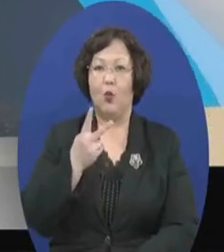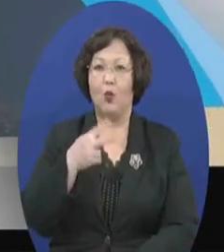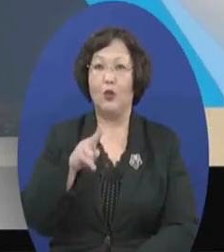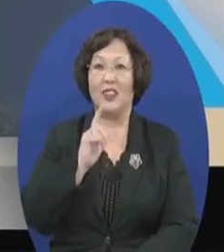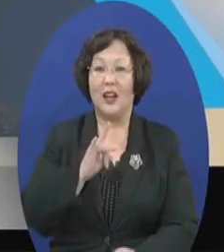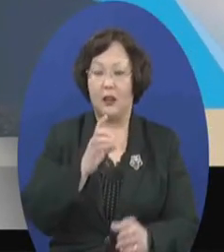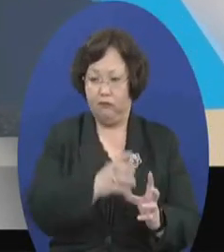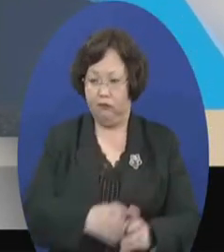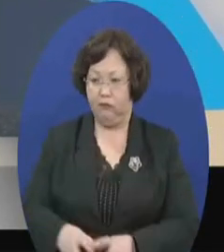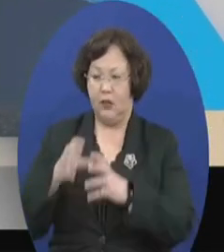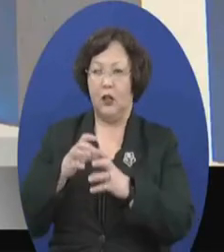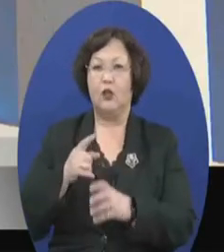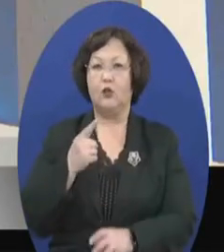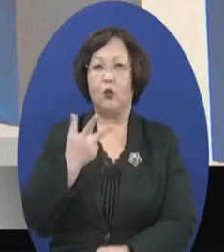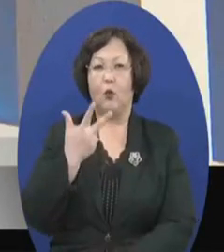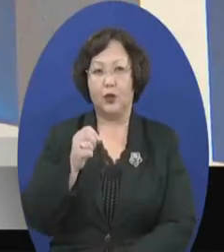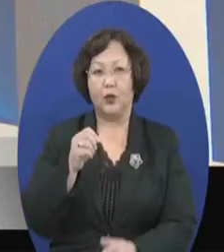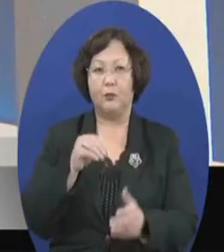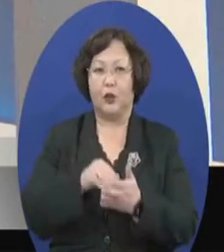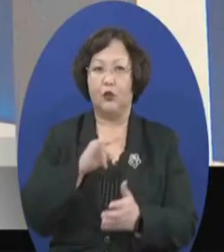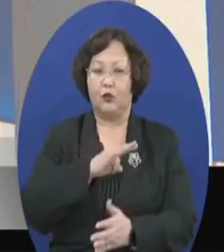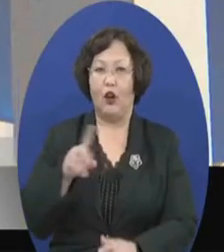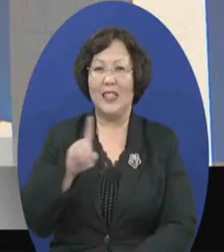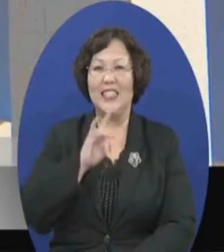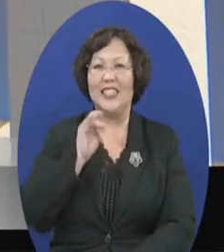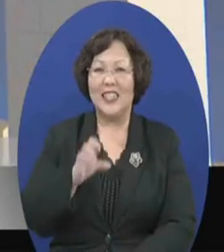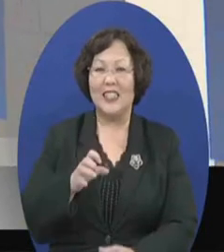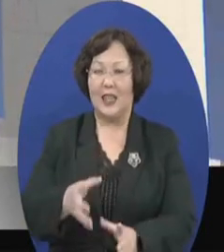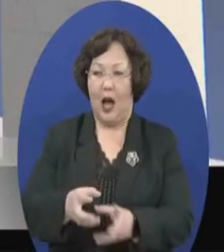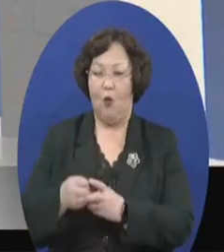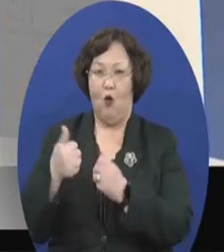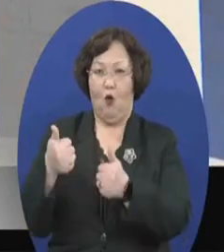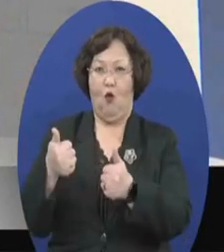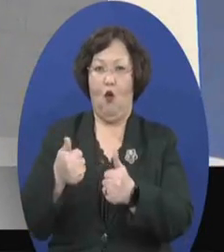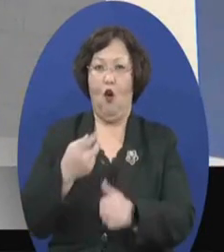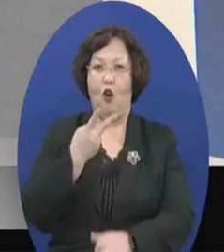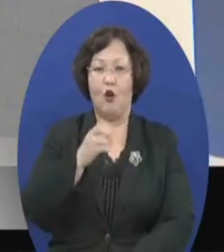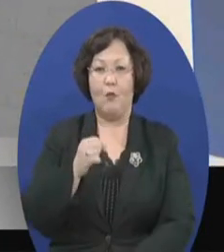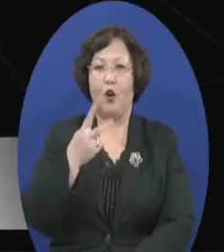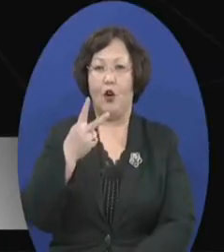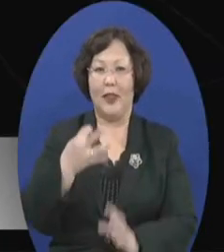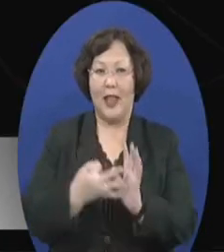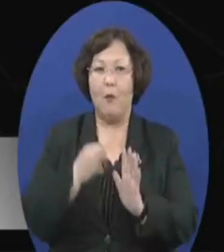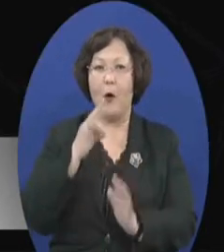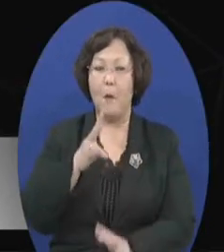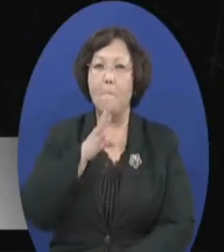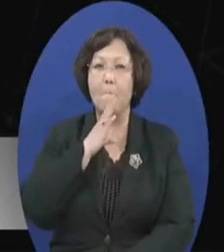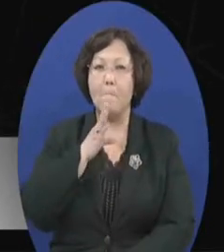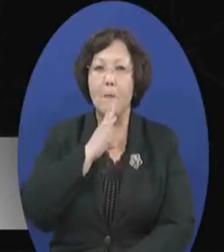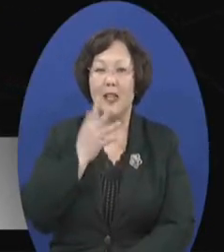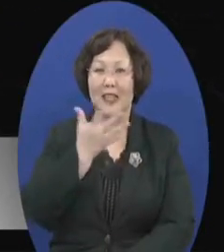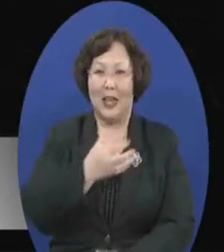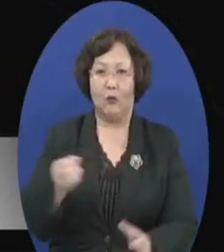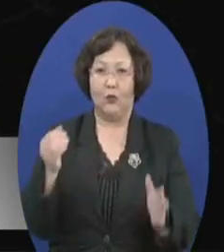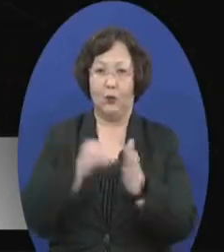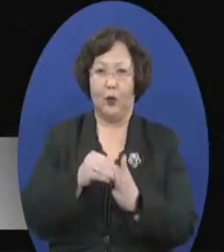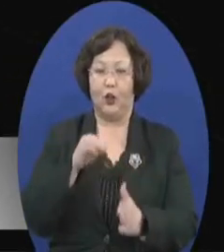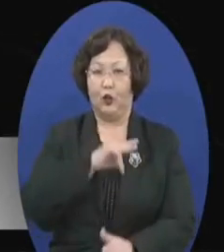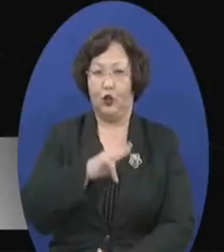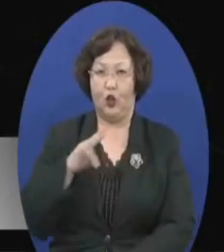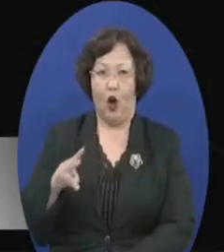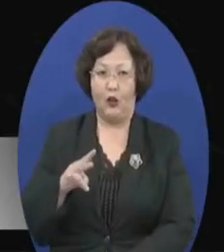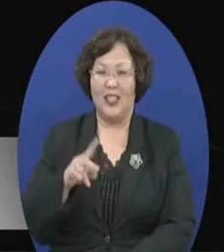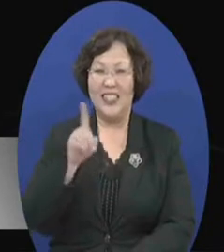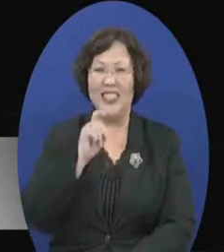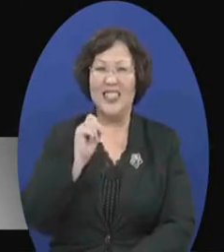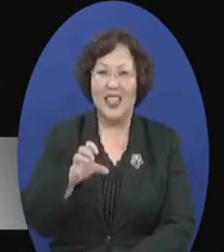уурхайгаас 130 орчим мянган тонн одоо зэсийн баяжмал гаргаж байгаа бол 2028 он гэхэд 500 мянган тонн зэсийн